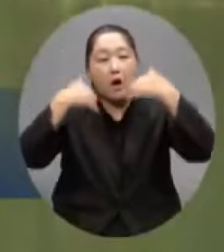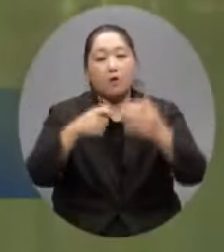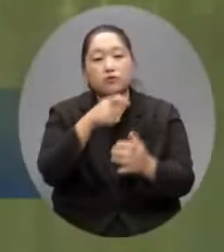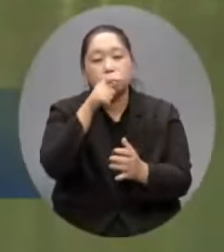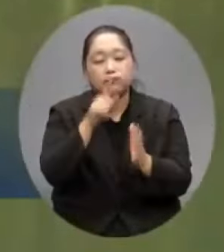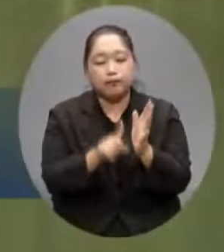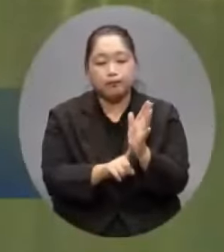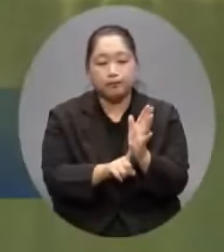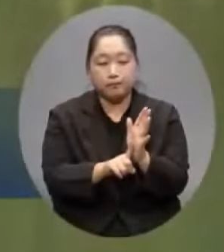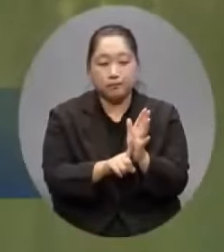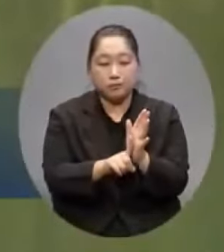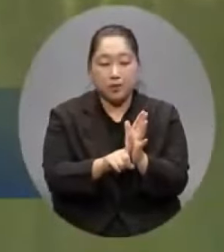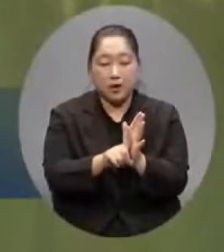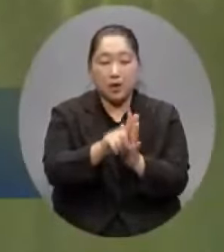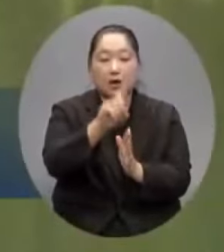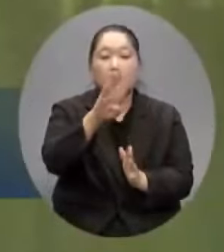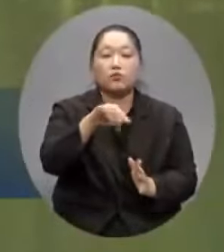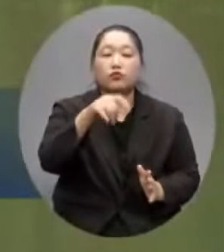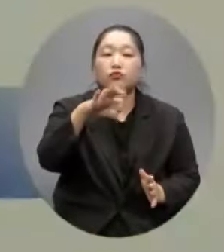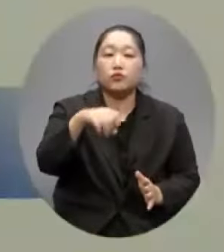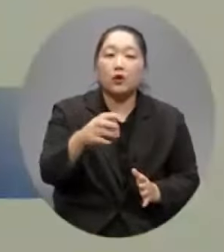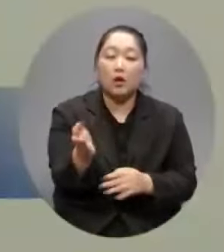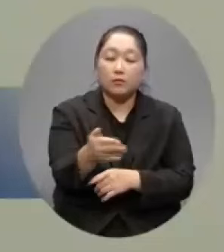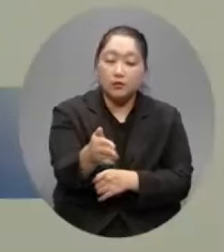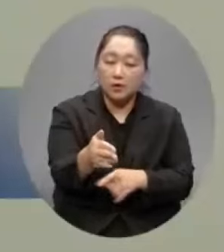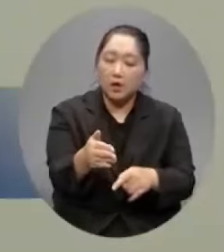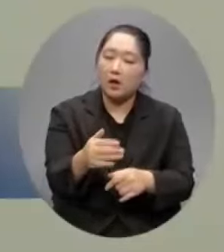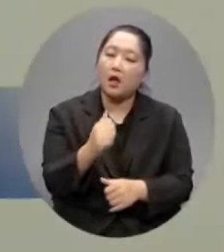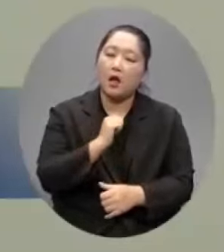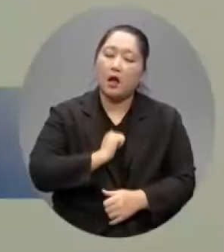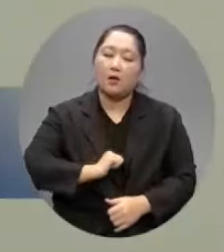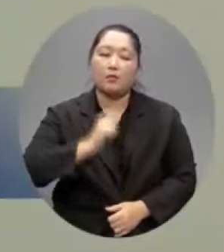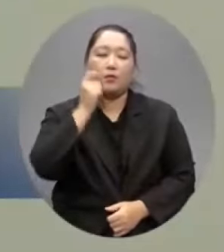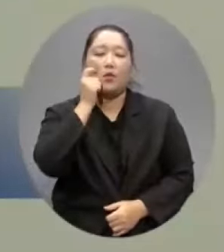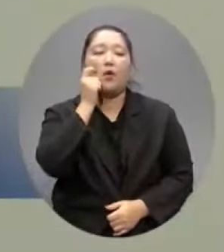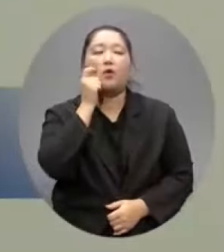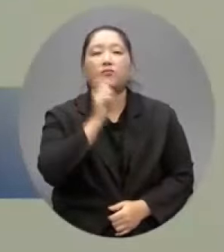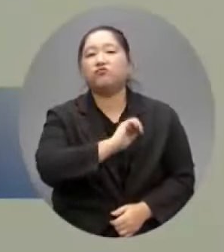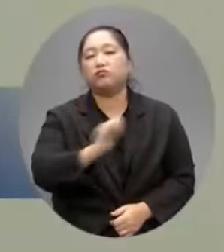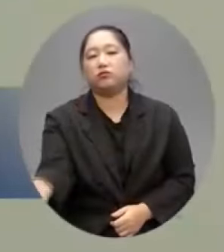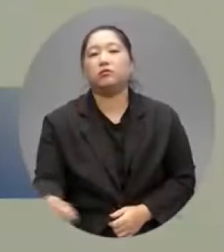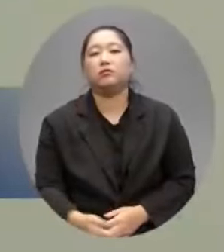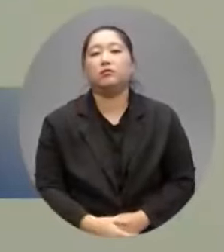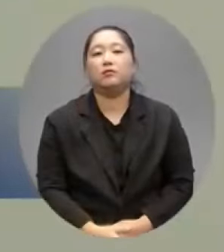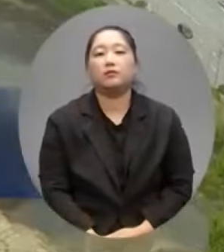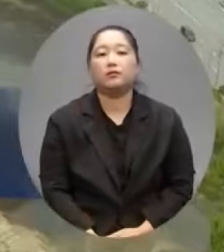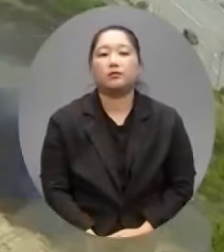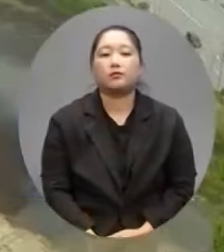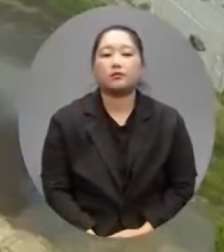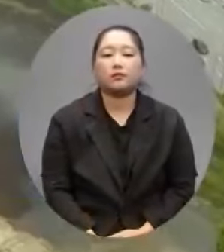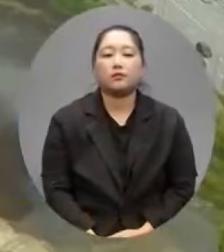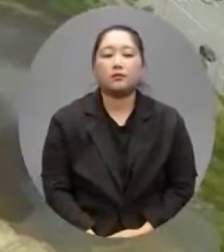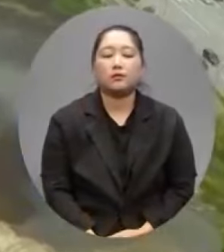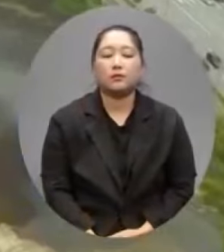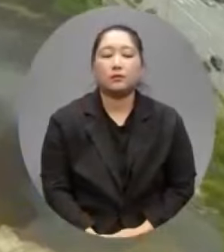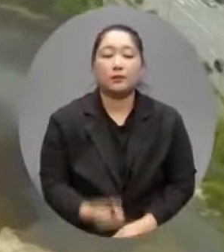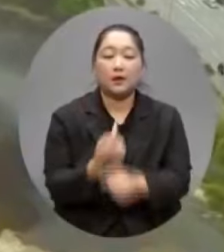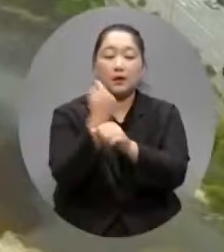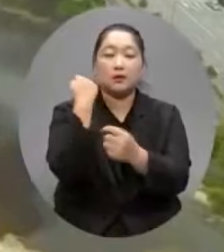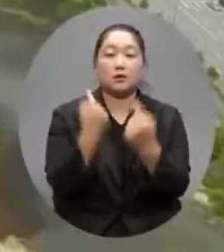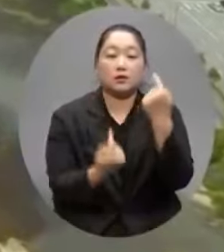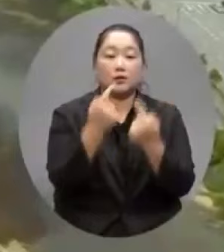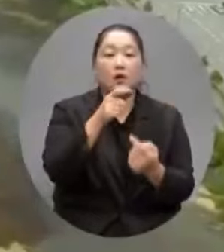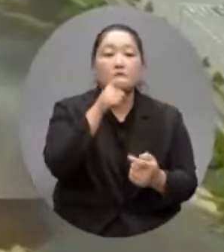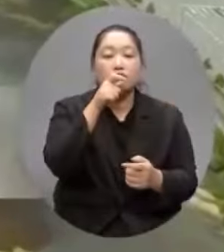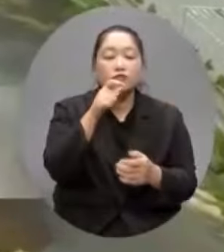저수지 수온이 올라가다 보니까 붕어들이 고기들이 못 버티고 이렇게 집단 폐사한 것 같습니다. 또 지난해보다 물